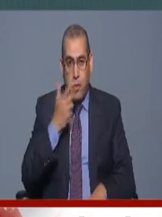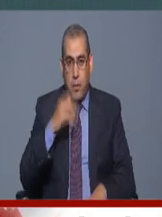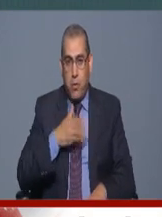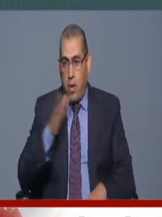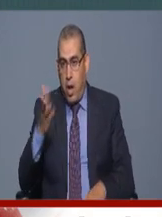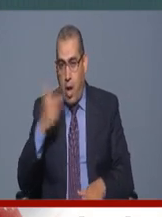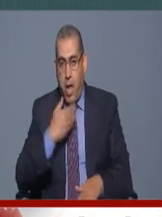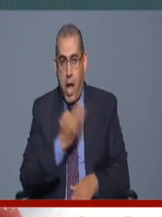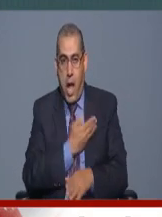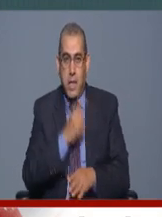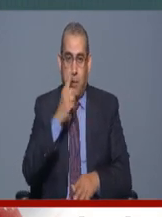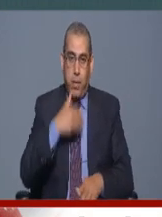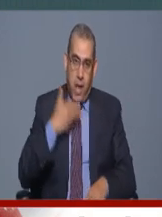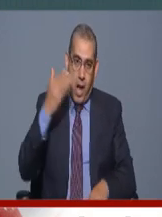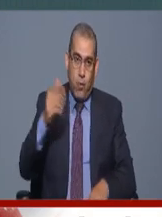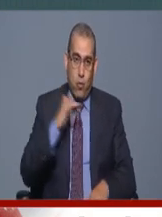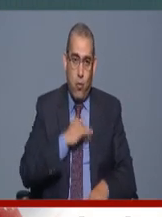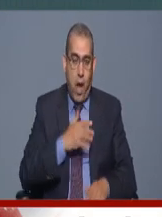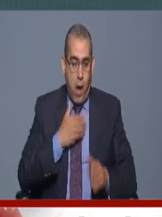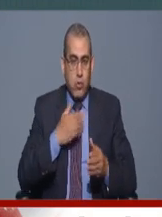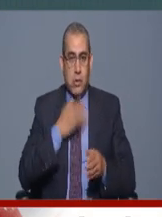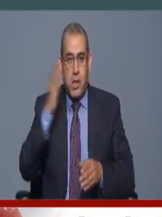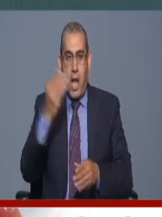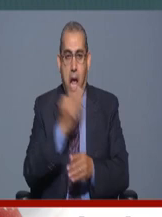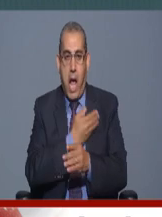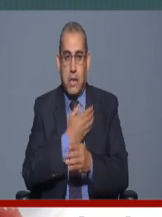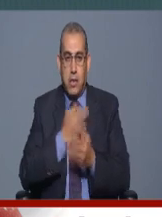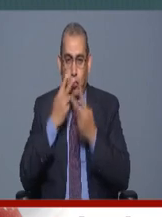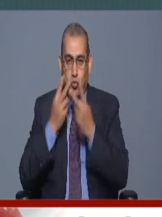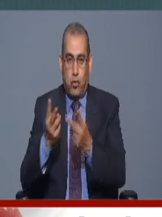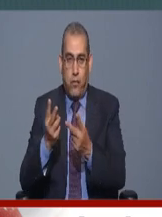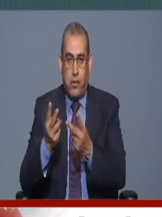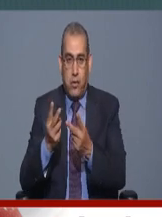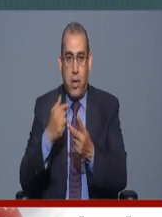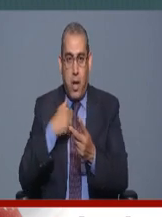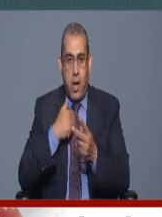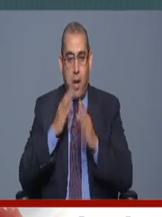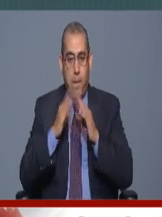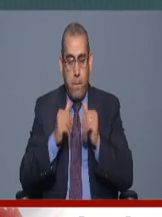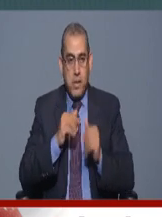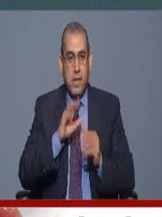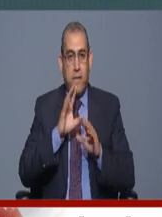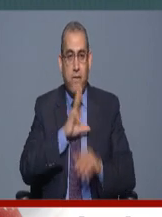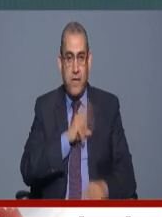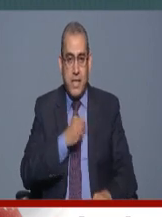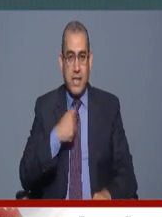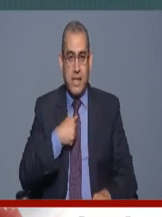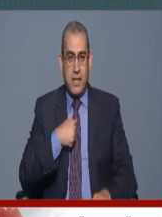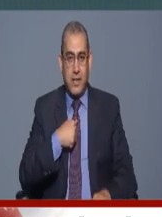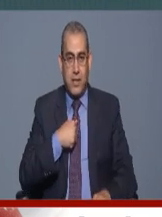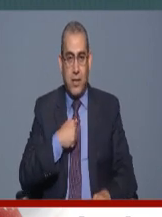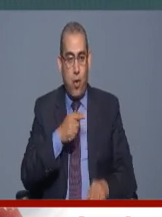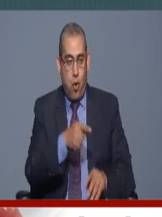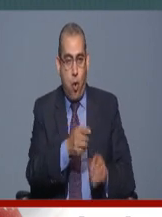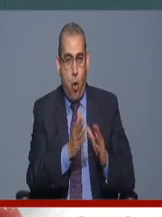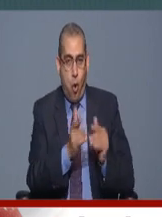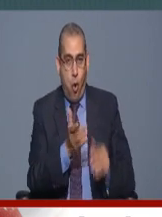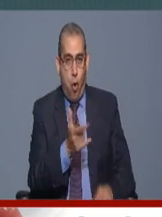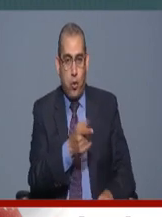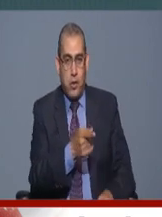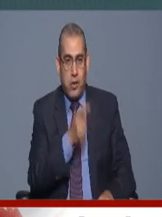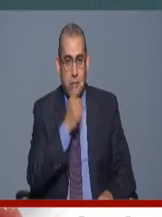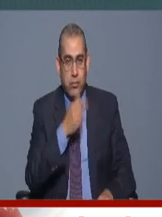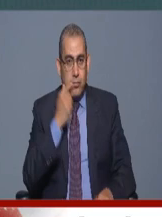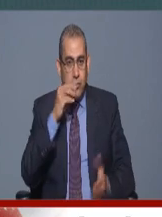غزة عشان بقدرش أسيب مدرستي. أنا مصري الفلسطيني وهاي قصتي، بدأت من اللحظة